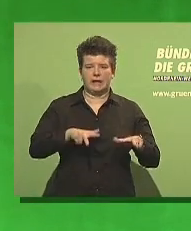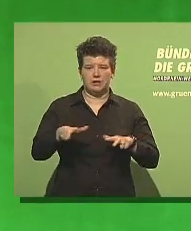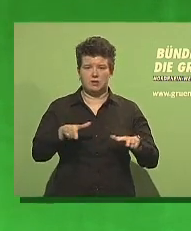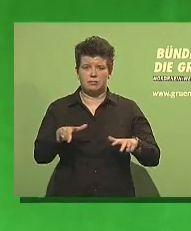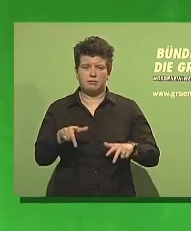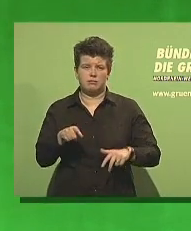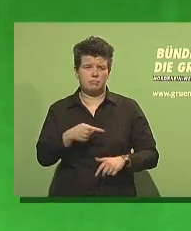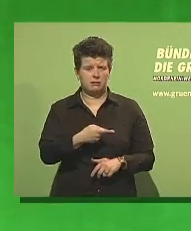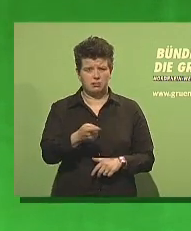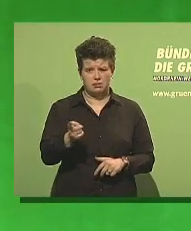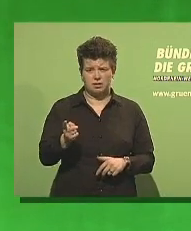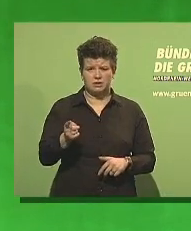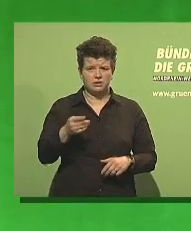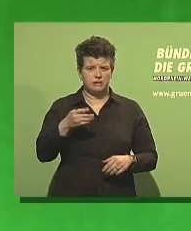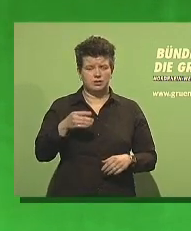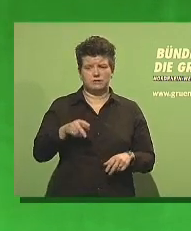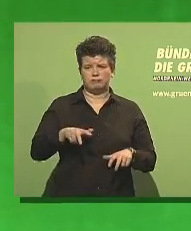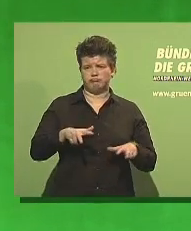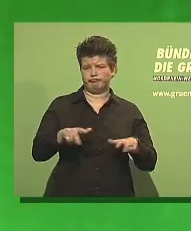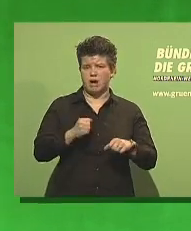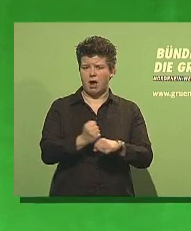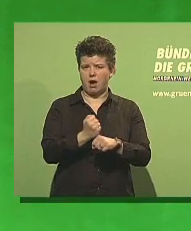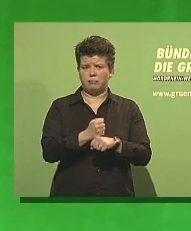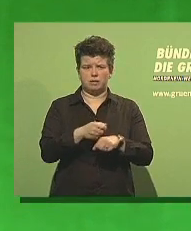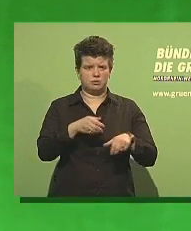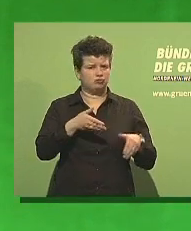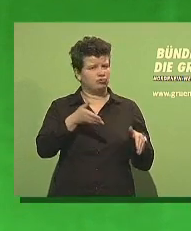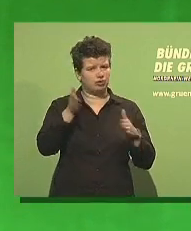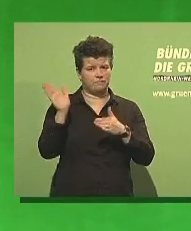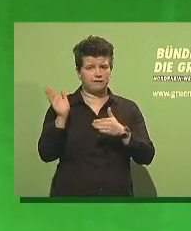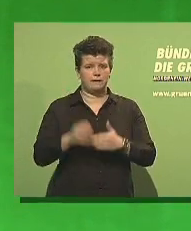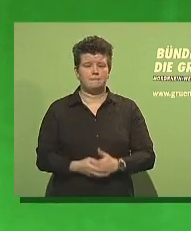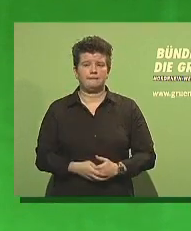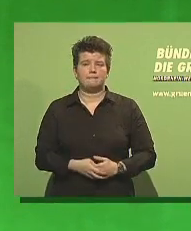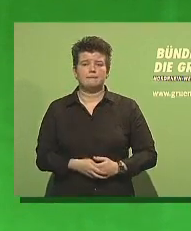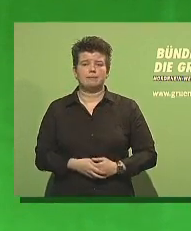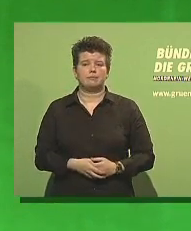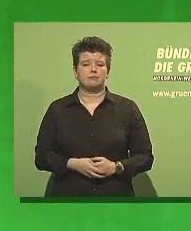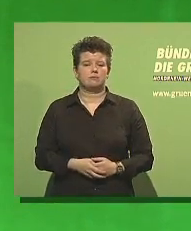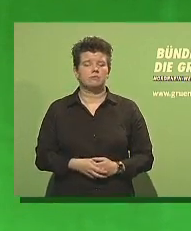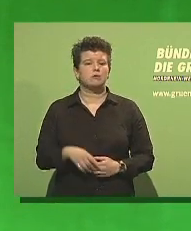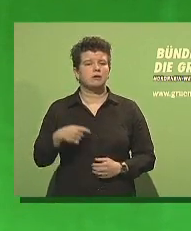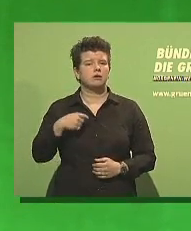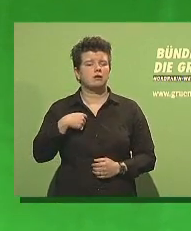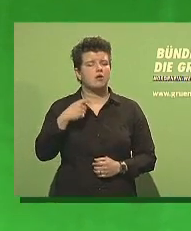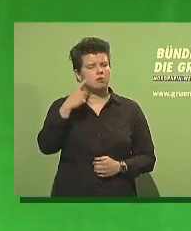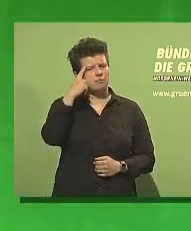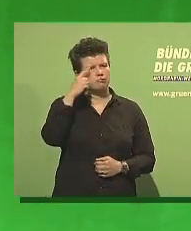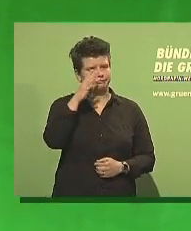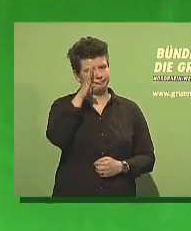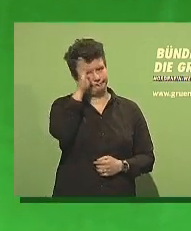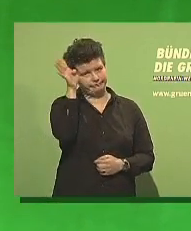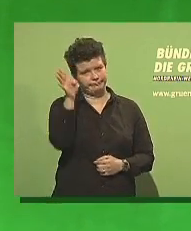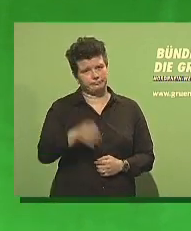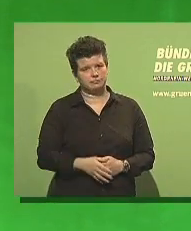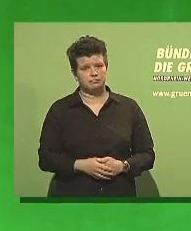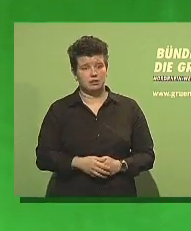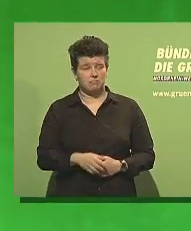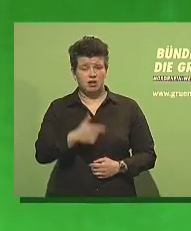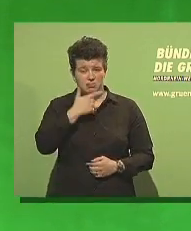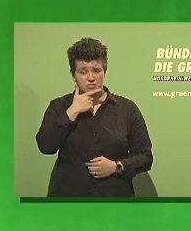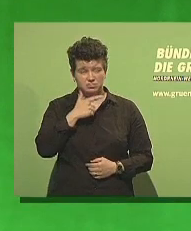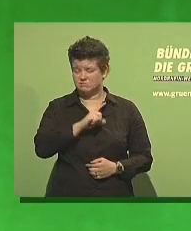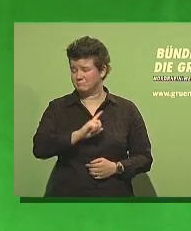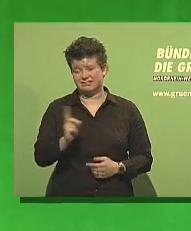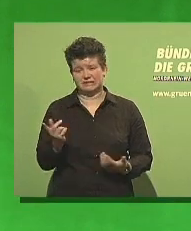und Westerwelle gibt es auch ein seltsames Dreigestirn. Etwas durchgeknallt schon, aber nicht wirklich lustig. Sie